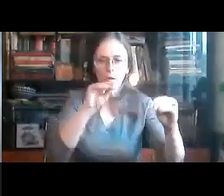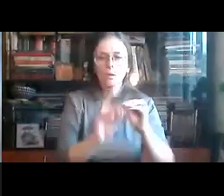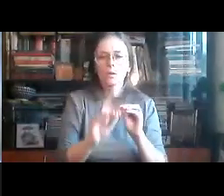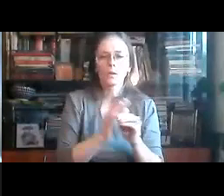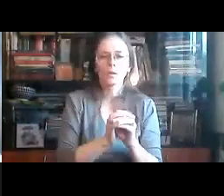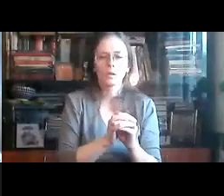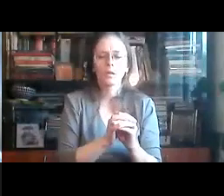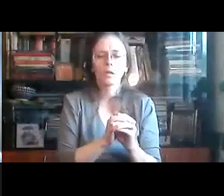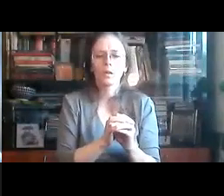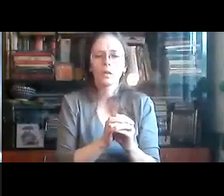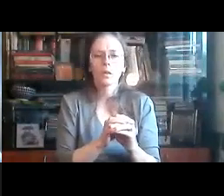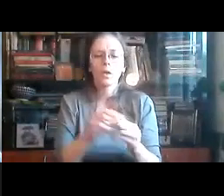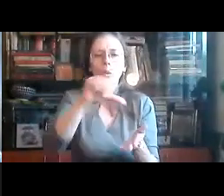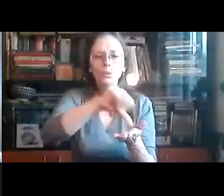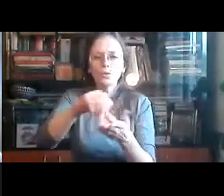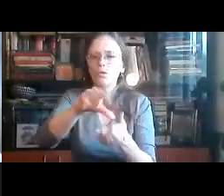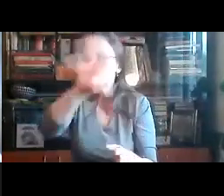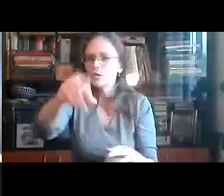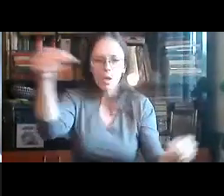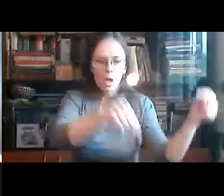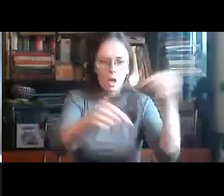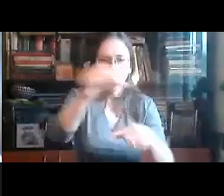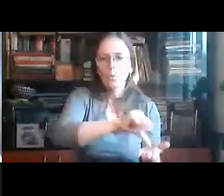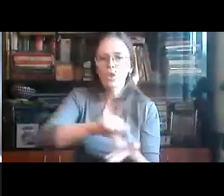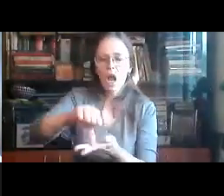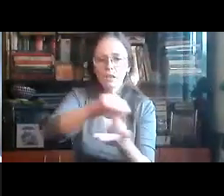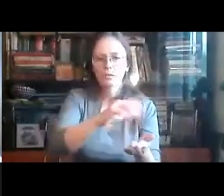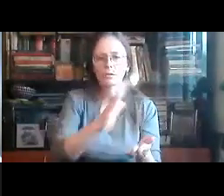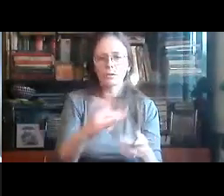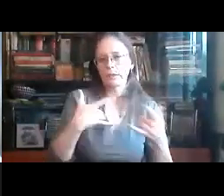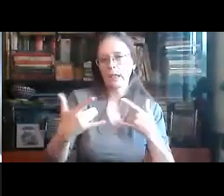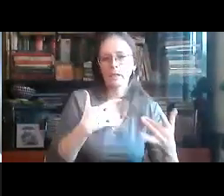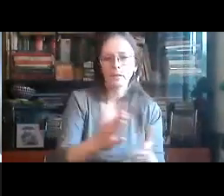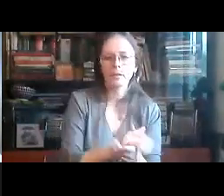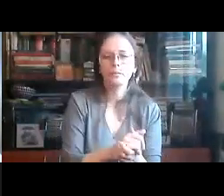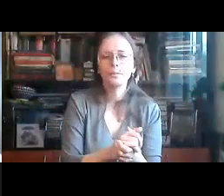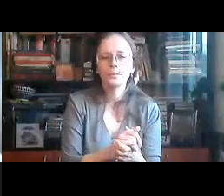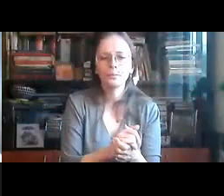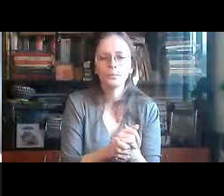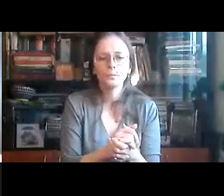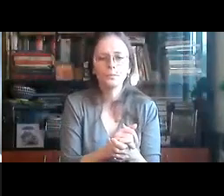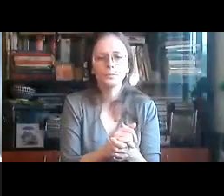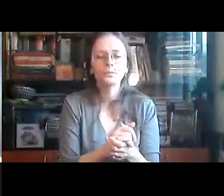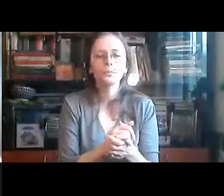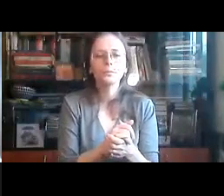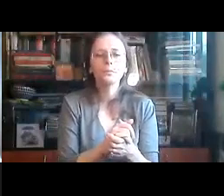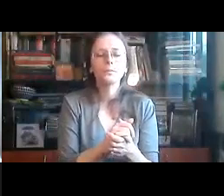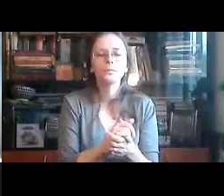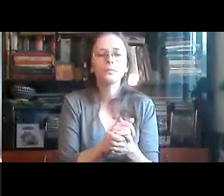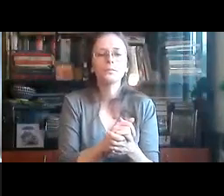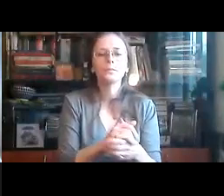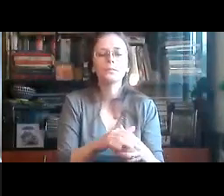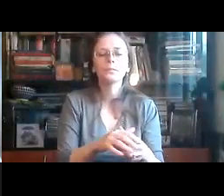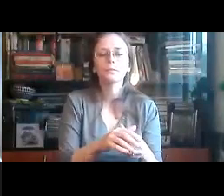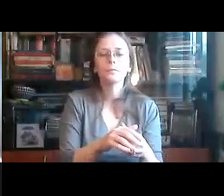вот одна из, ну, я ее не видела, но ее очень хвалят, завтра это будет постановка доступна вечером в 8 часов,